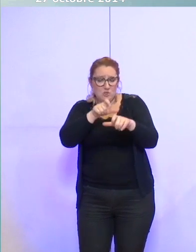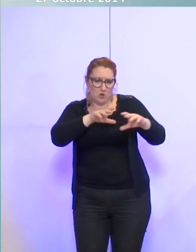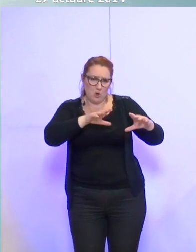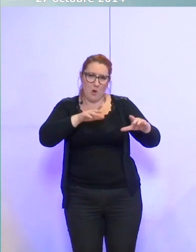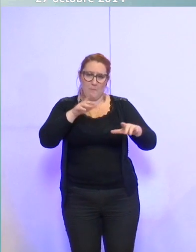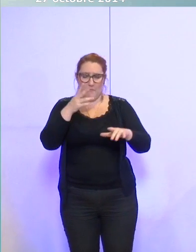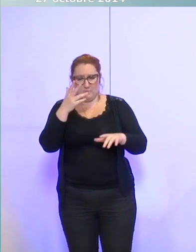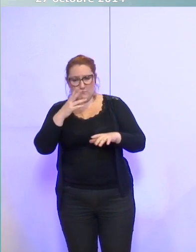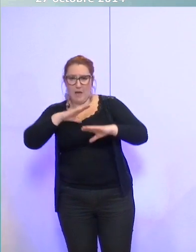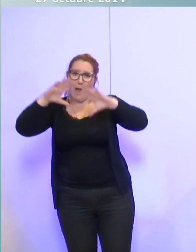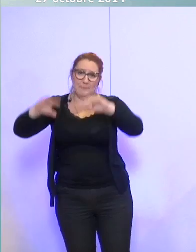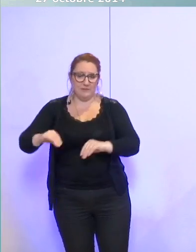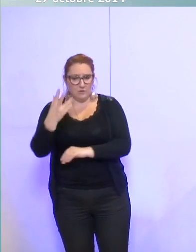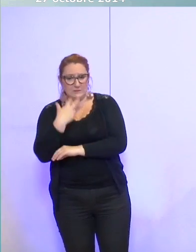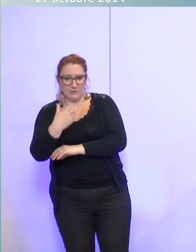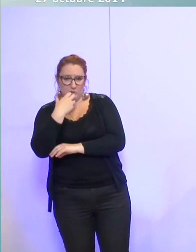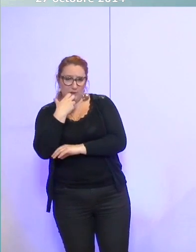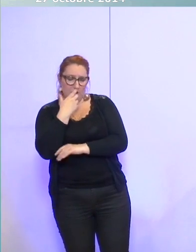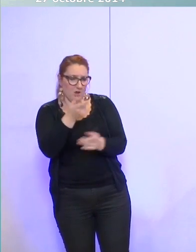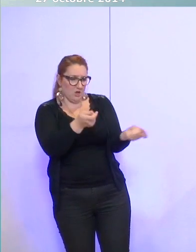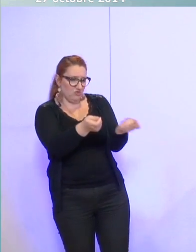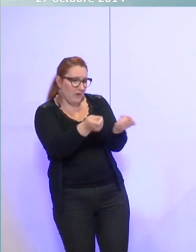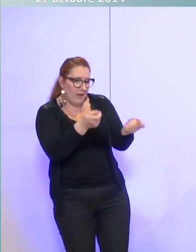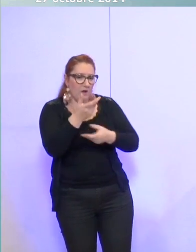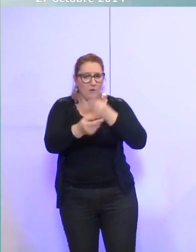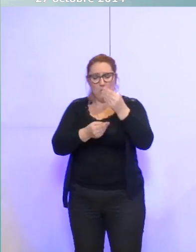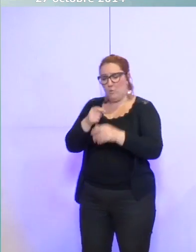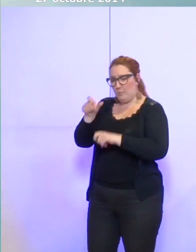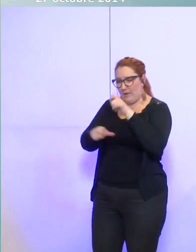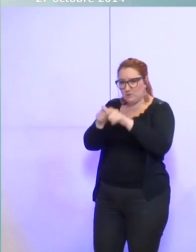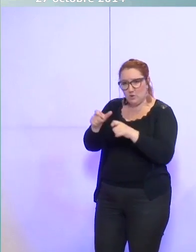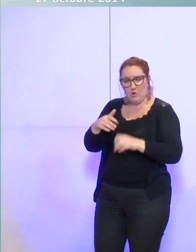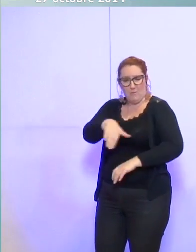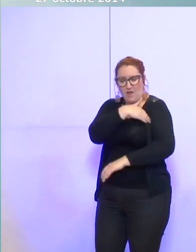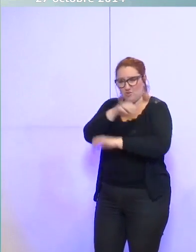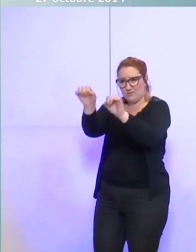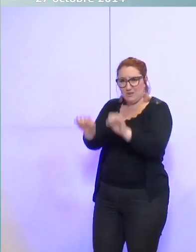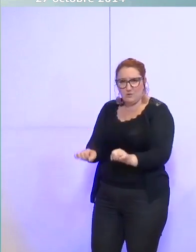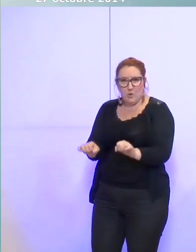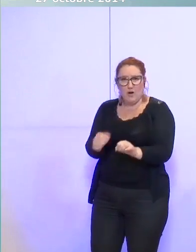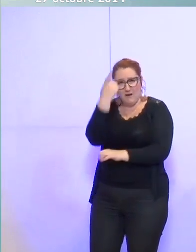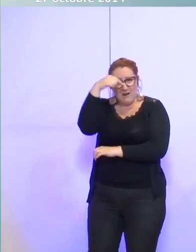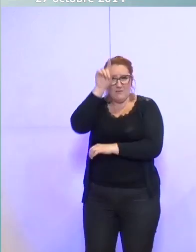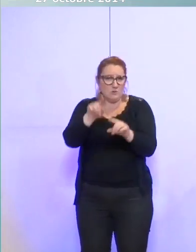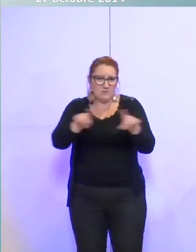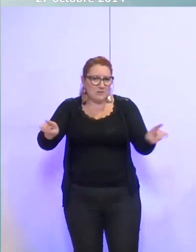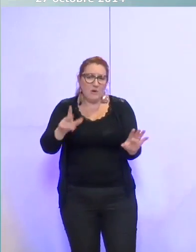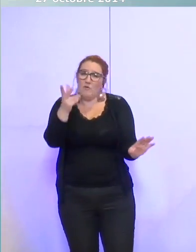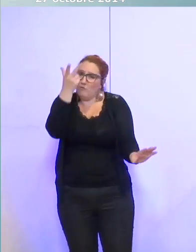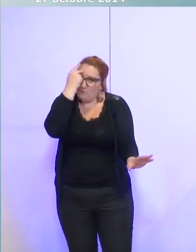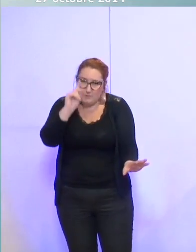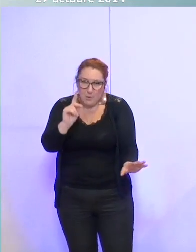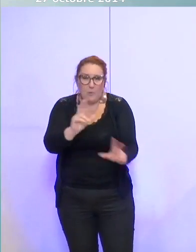espace simplement des espaces verts qui sont nettoyés par les agents. Vous n'avez pas tout très bien compris, mais bon, c'est pas grave, passons